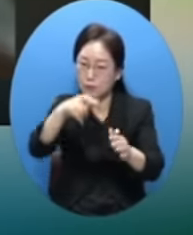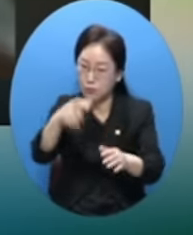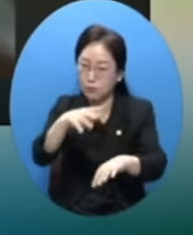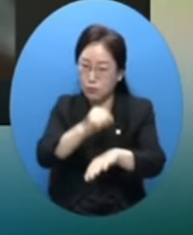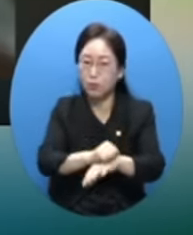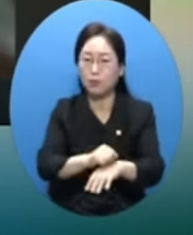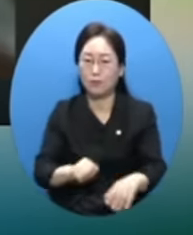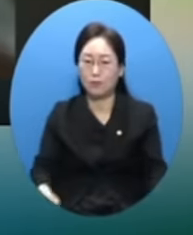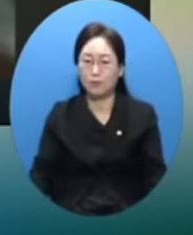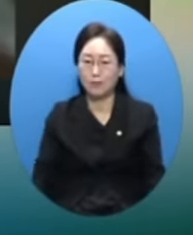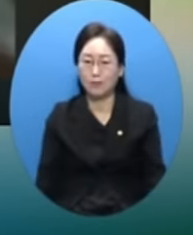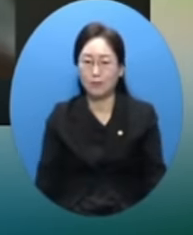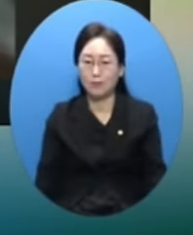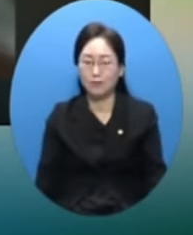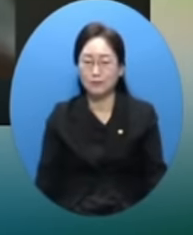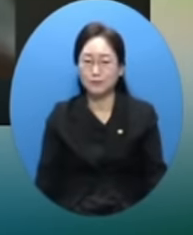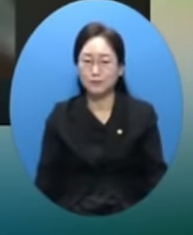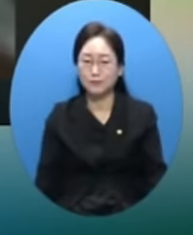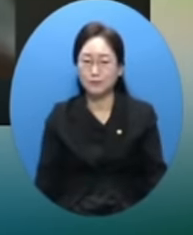일꾼입니다.